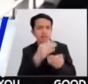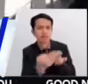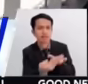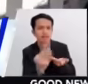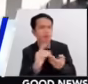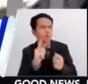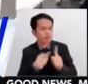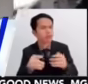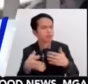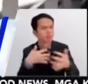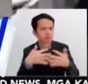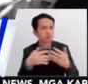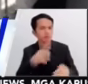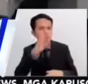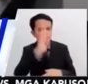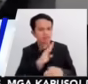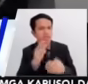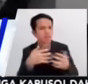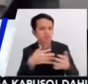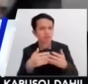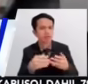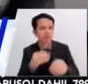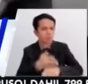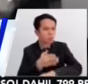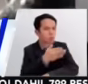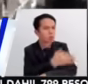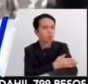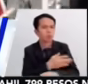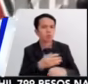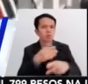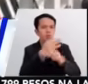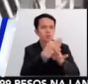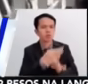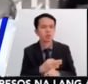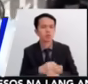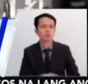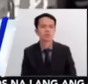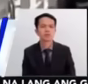mga nireinforce na ng BFAR, Ian.